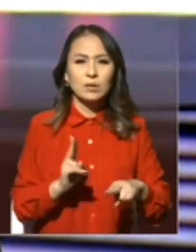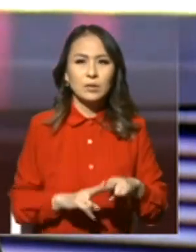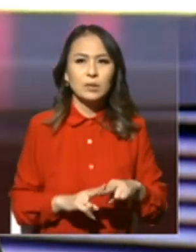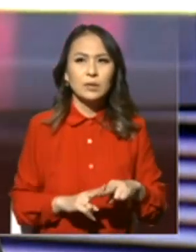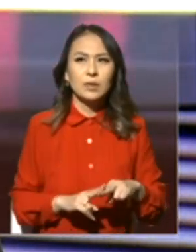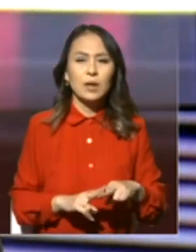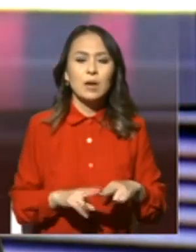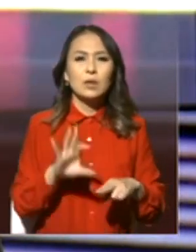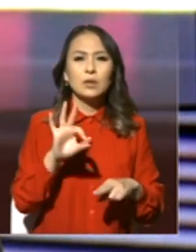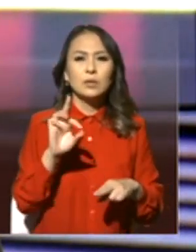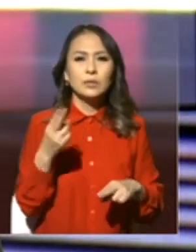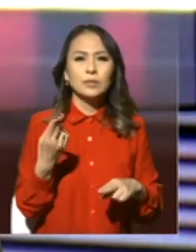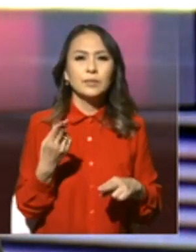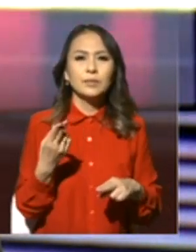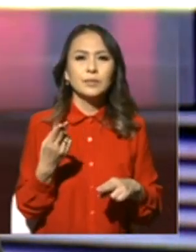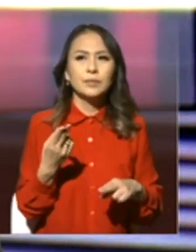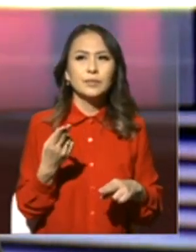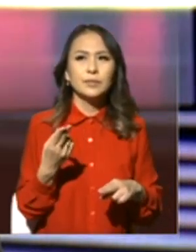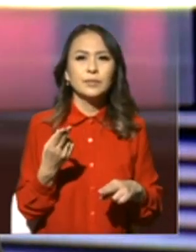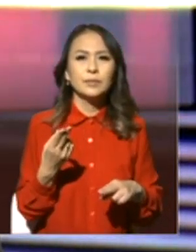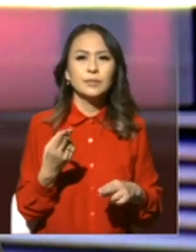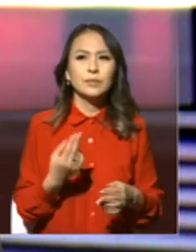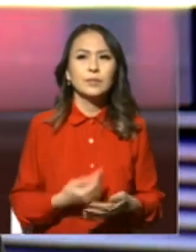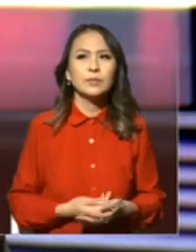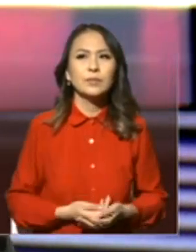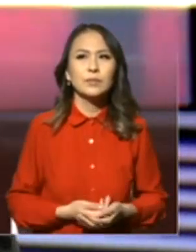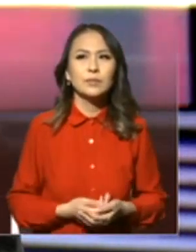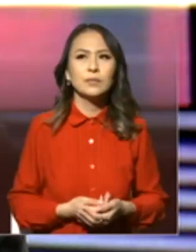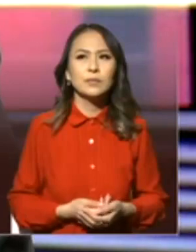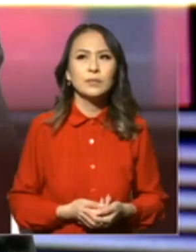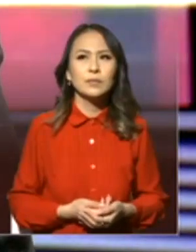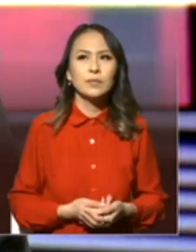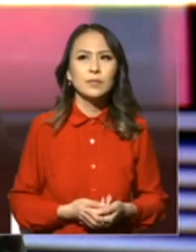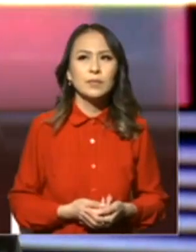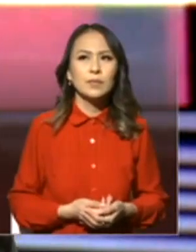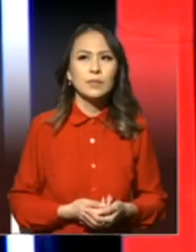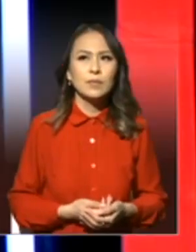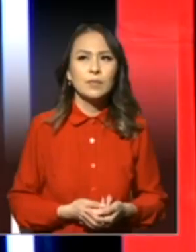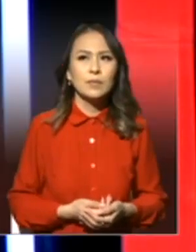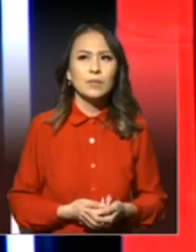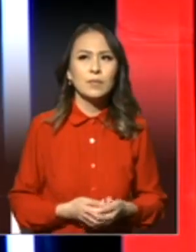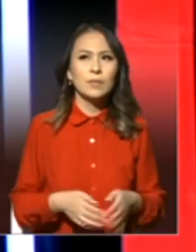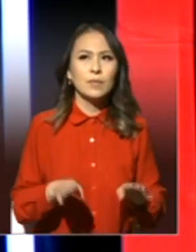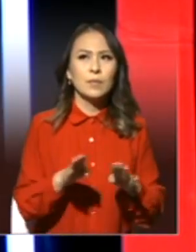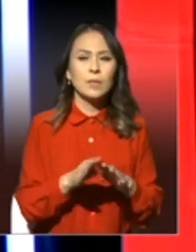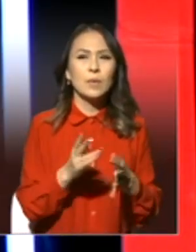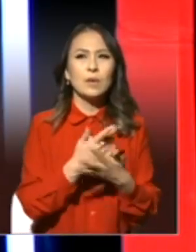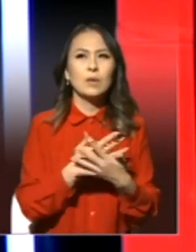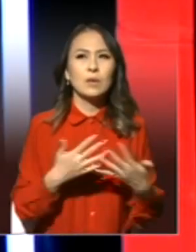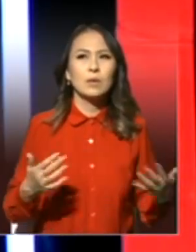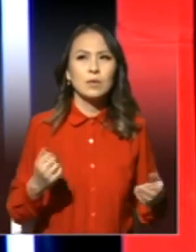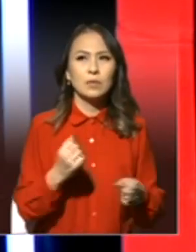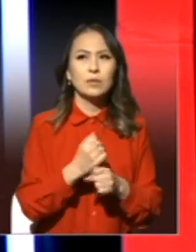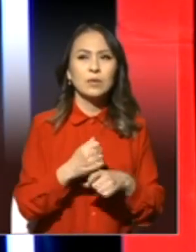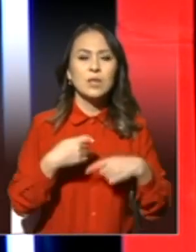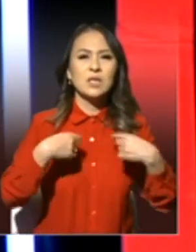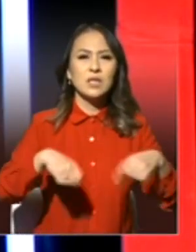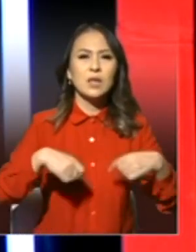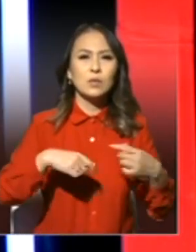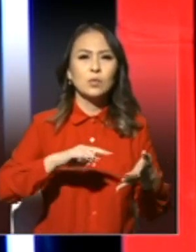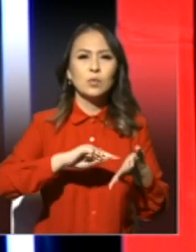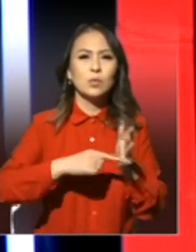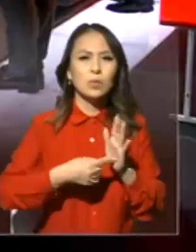ғой, әлеуметтік алдарыңызда тұр, әлеуметтік маңызы бар, азық маңызы бар, әлеуметтік точкалар дейді, сауда орындар. Оларға